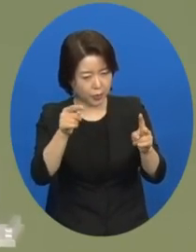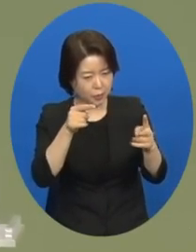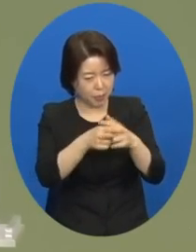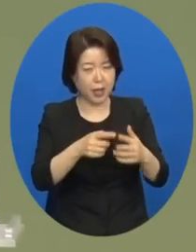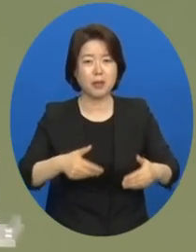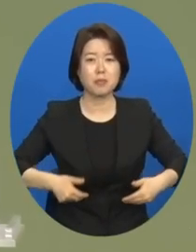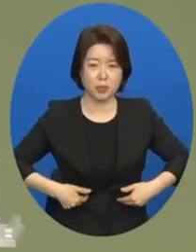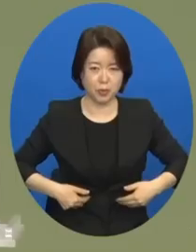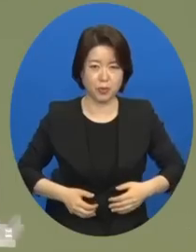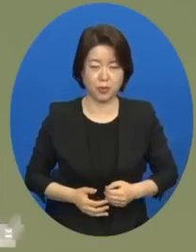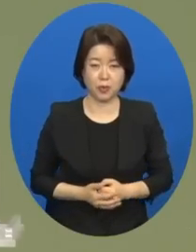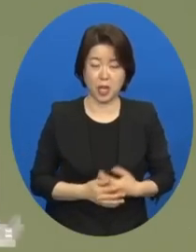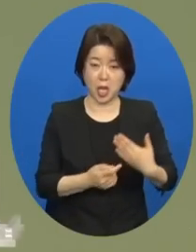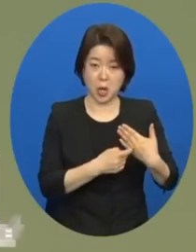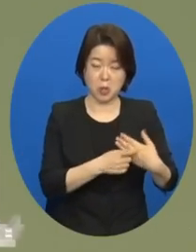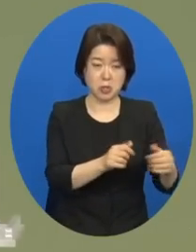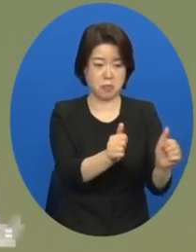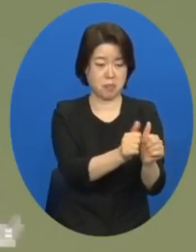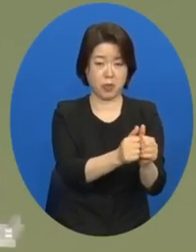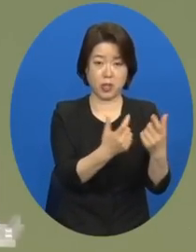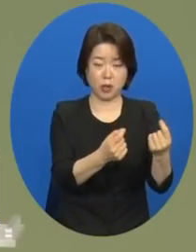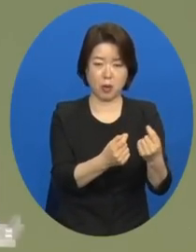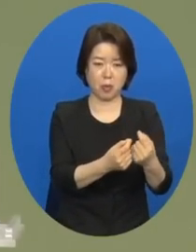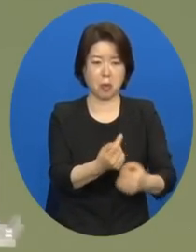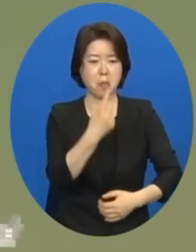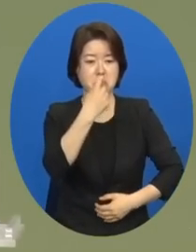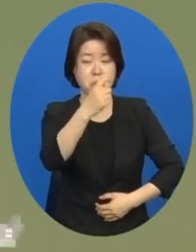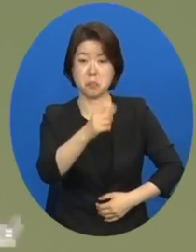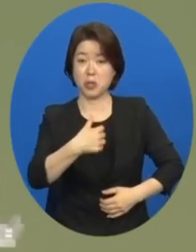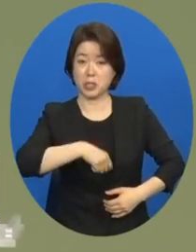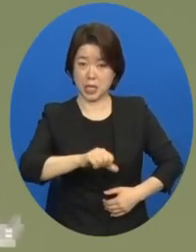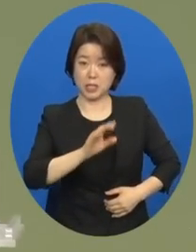겉으로는 남자답고 멀쩡한 아들들이었지만은이